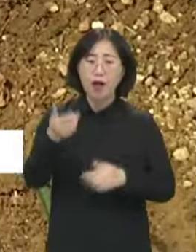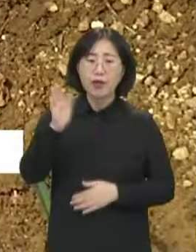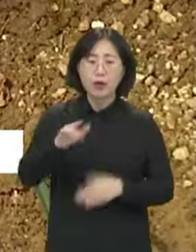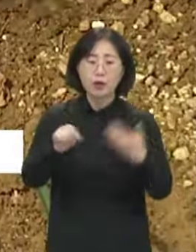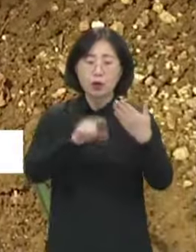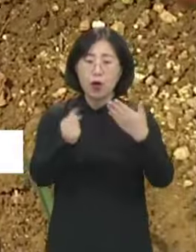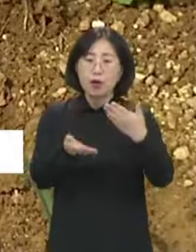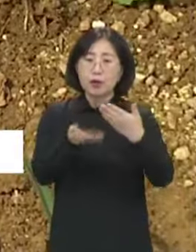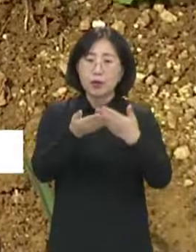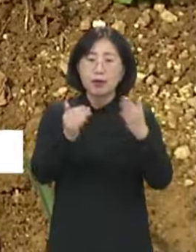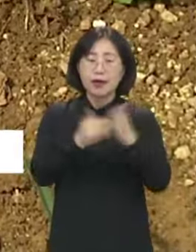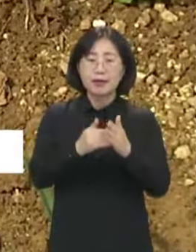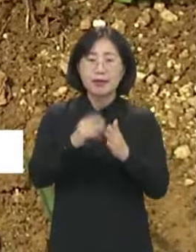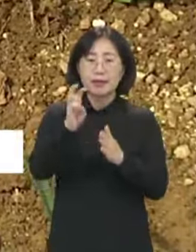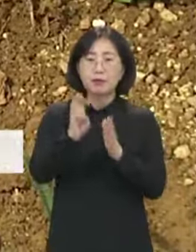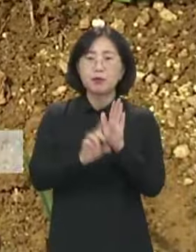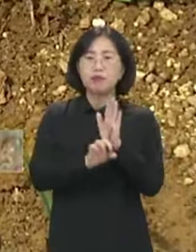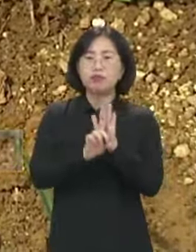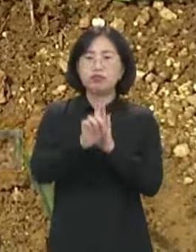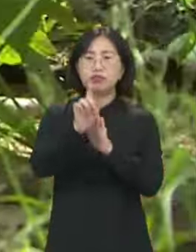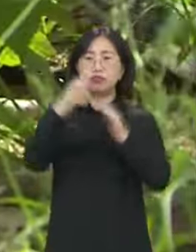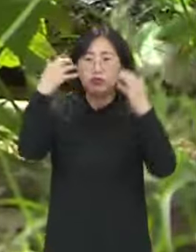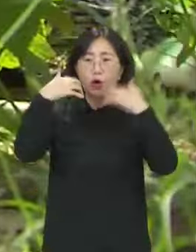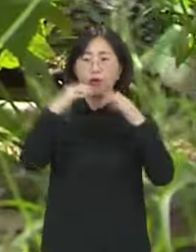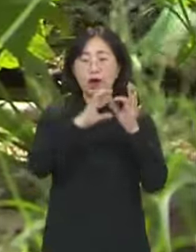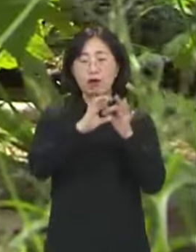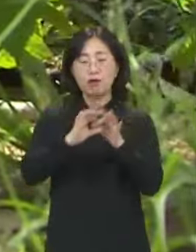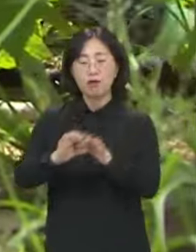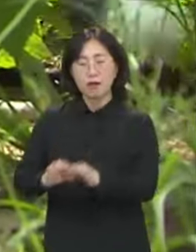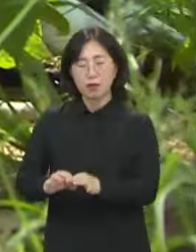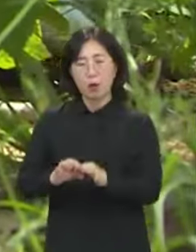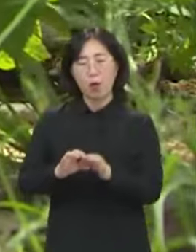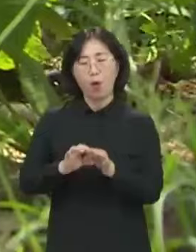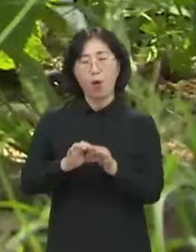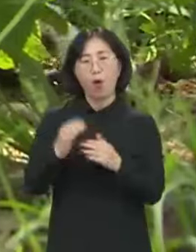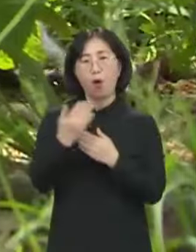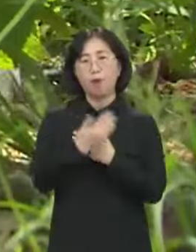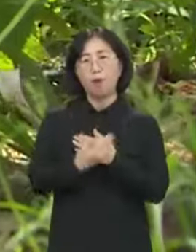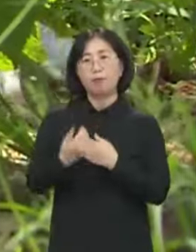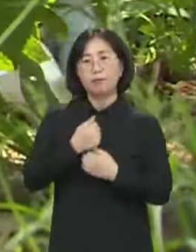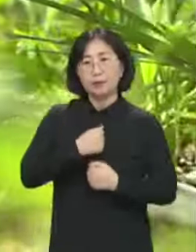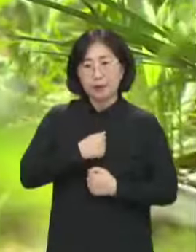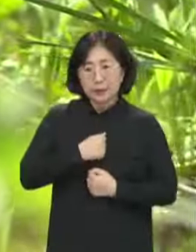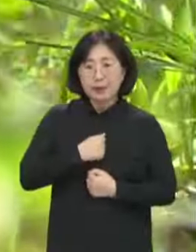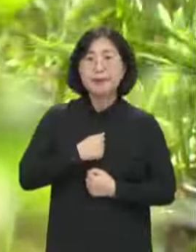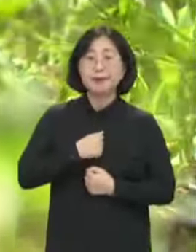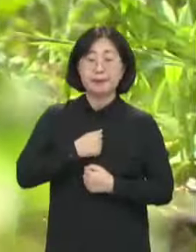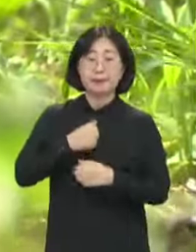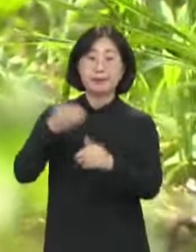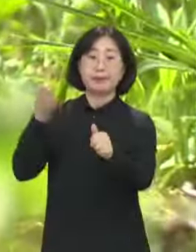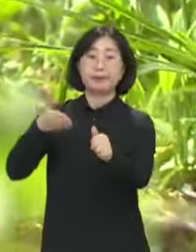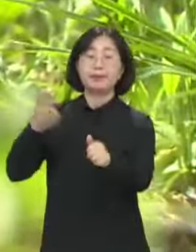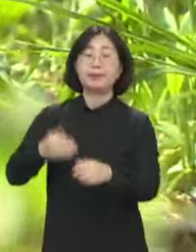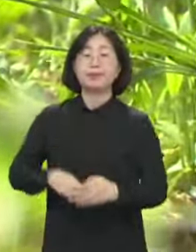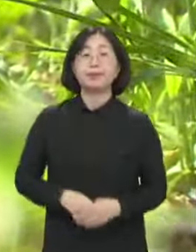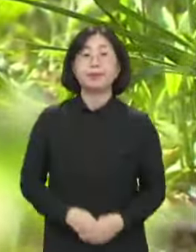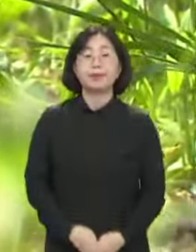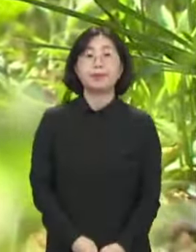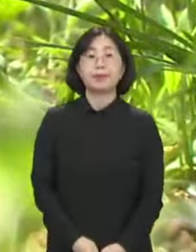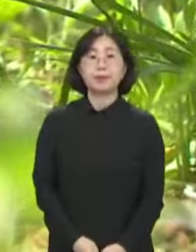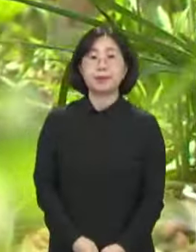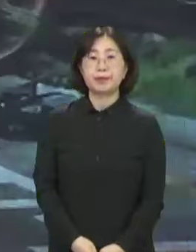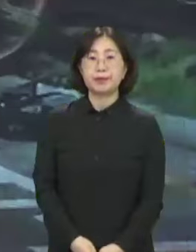초까지는 30도를 웃도는 무더위가 이어질 걸로 보여 온열질환 등의 각별한 주의가 요구됩니다. TJB 조형준입니다.